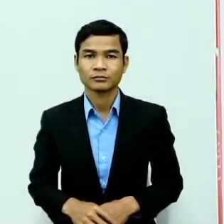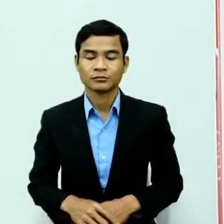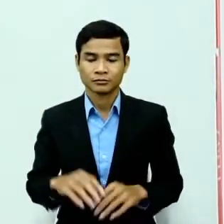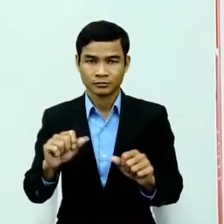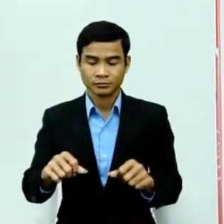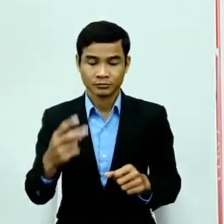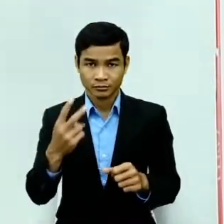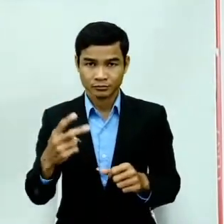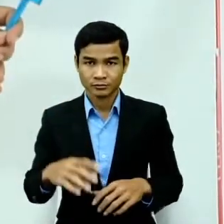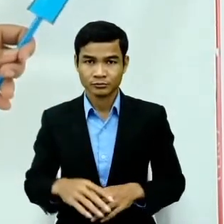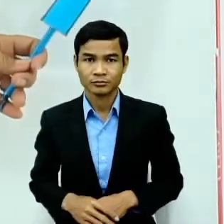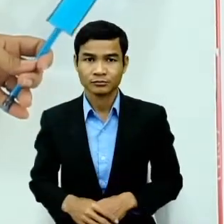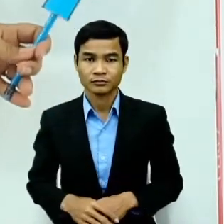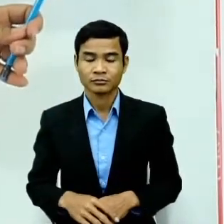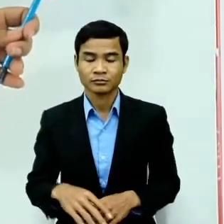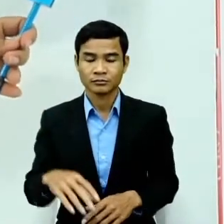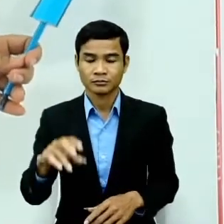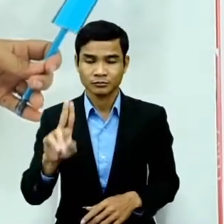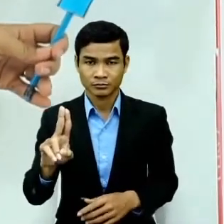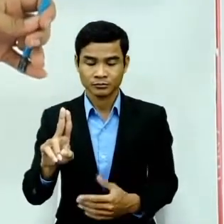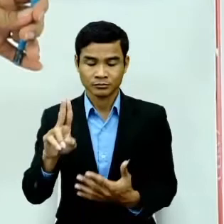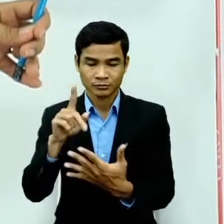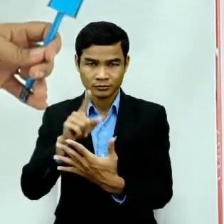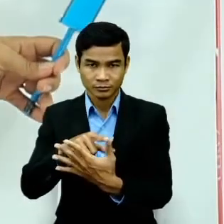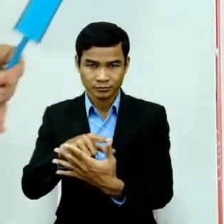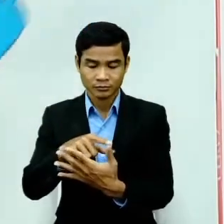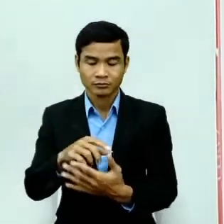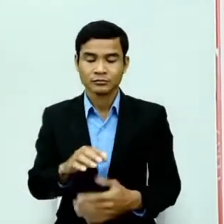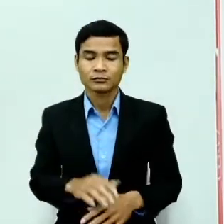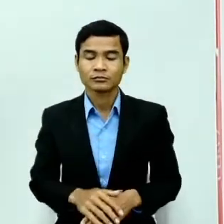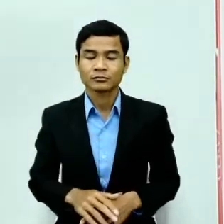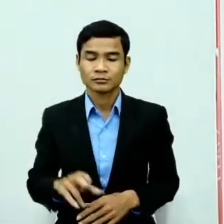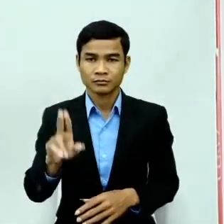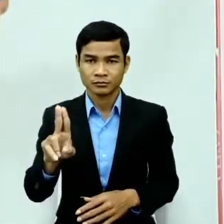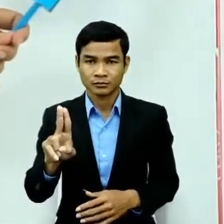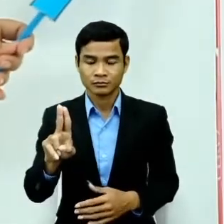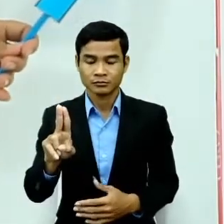chà tiếng toán o o o o